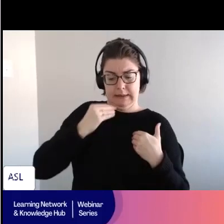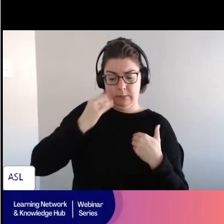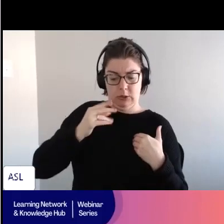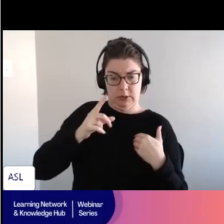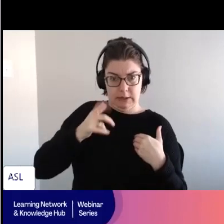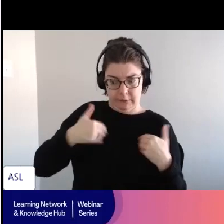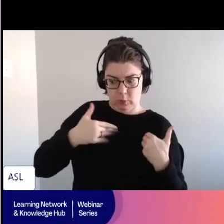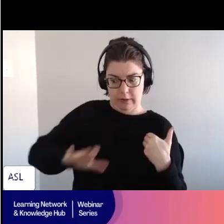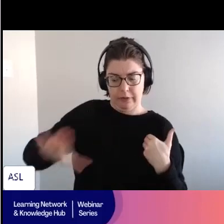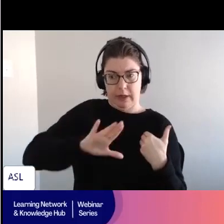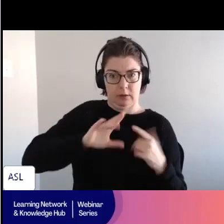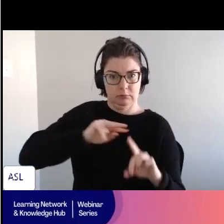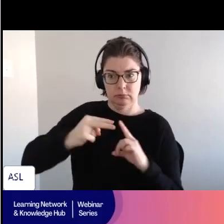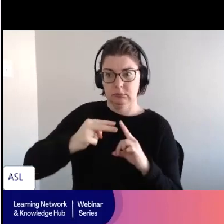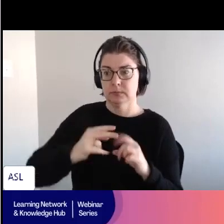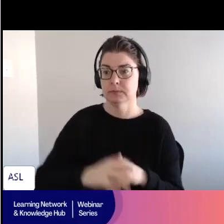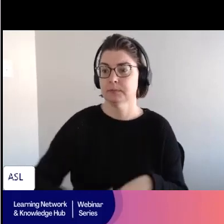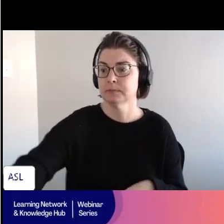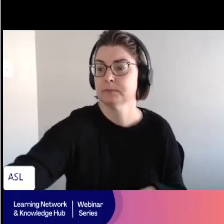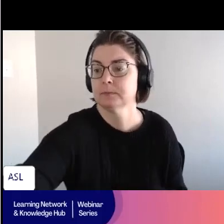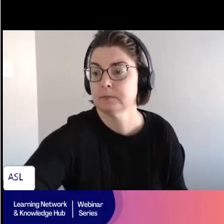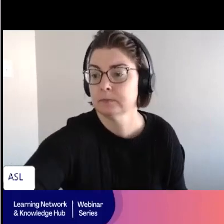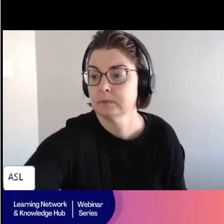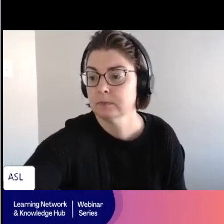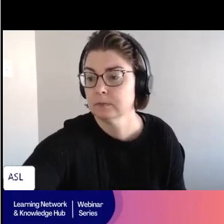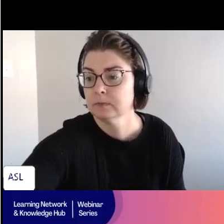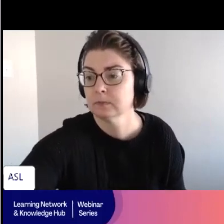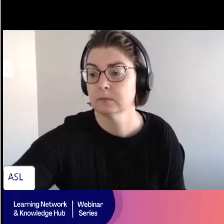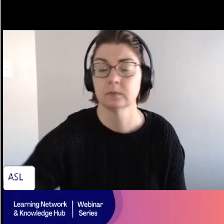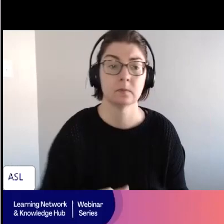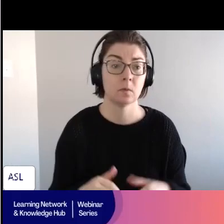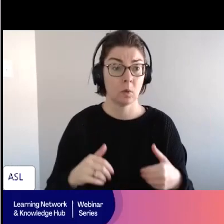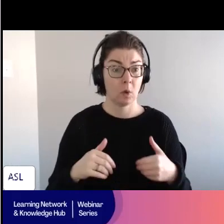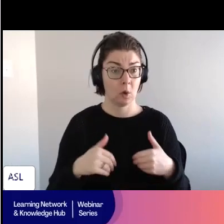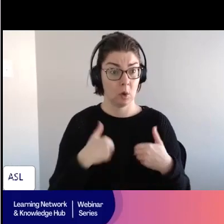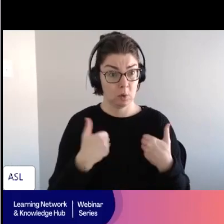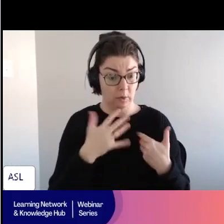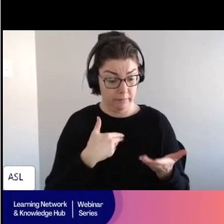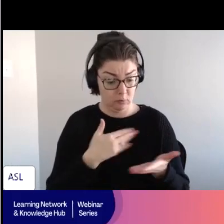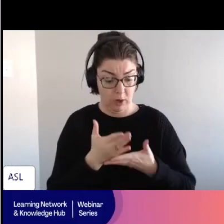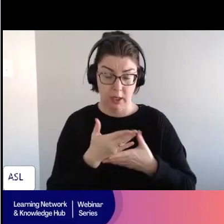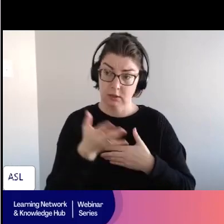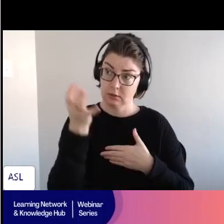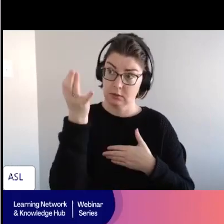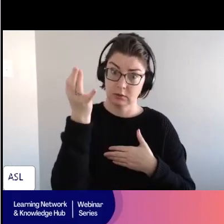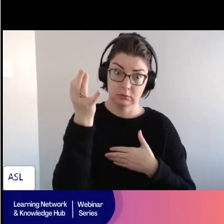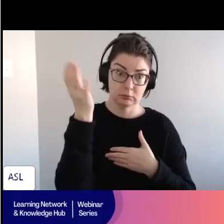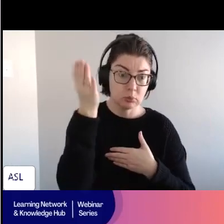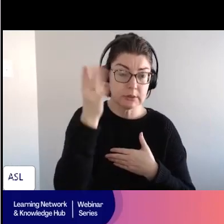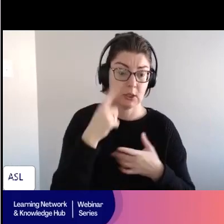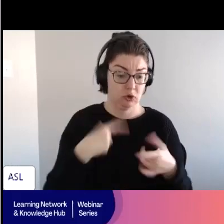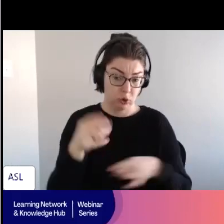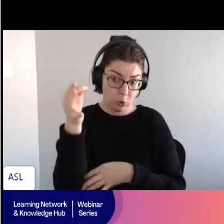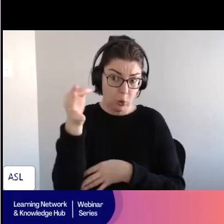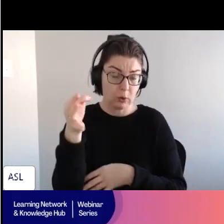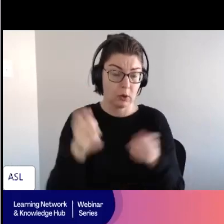d'entendre parler des jeunes qui ont de l'expérience vécue pourquoi est-ce que les jeunes devraient pouvoir parler devant les tribunaux ou lors de